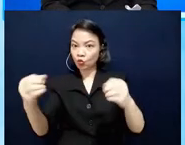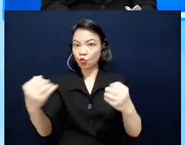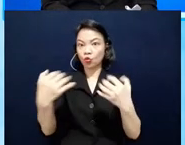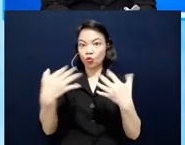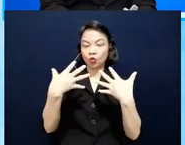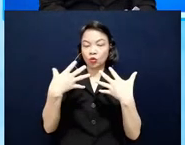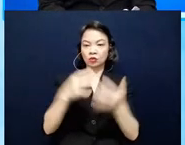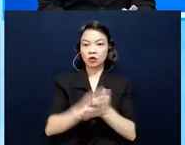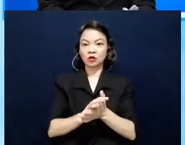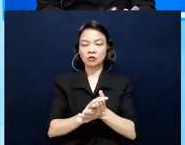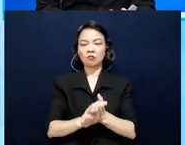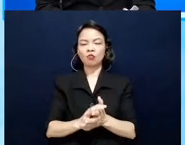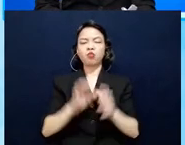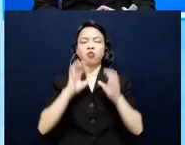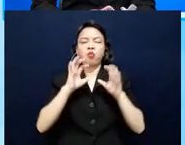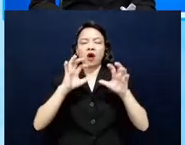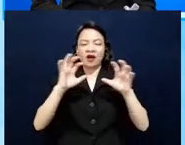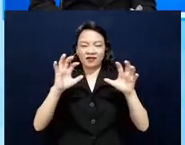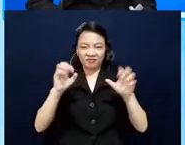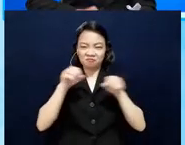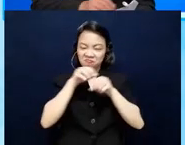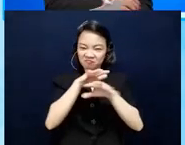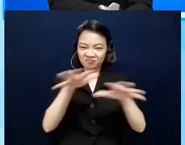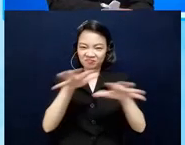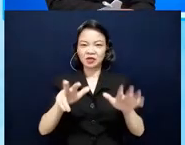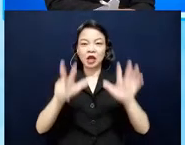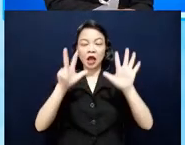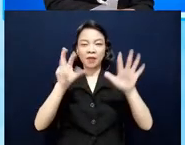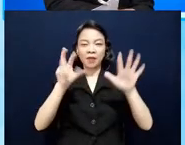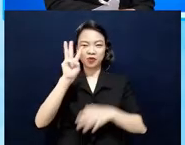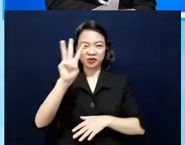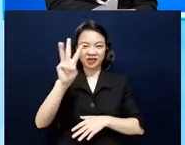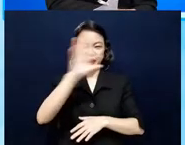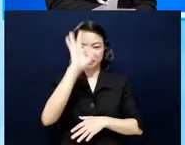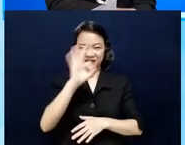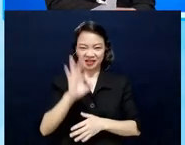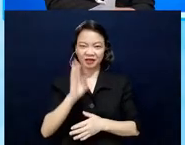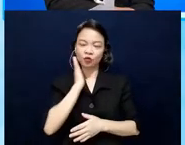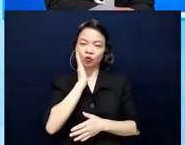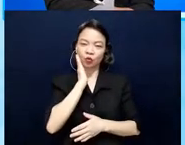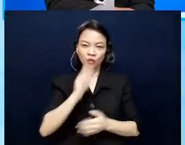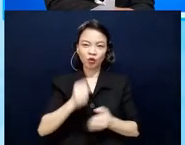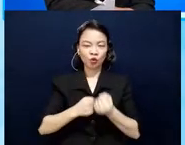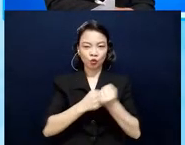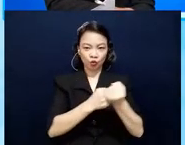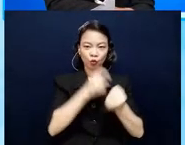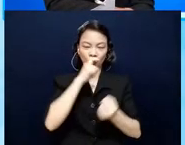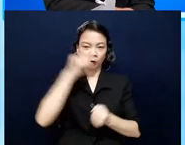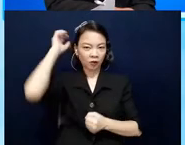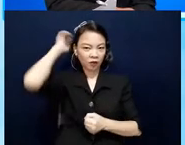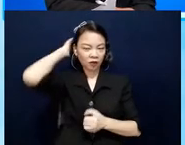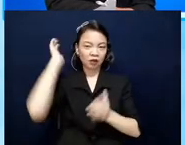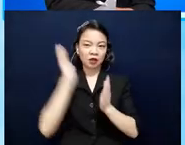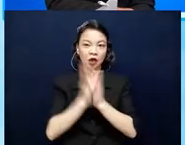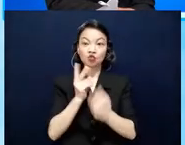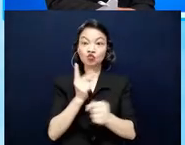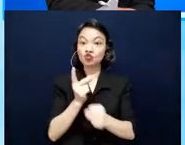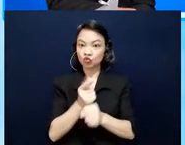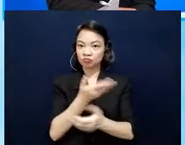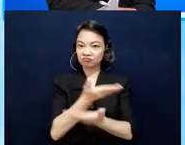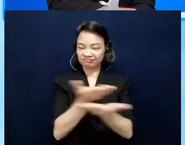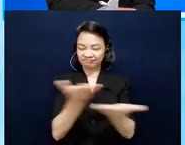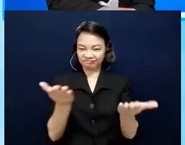sangat besar. Dan kemudian 83% kaum muda merasa didukung oleh orang tua dan guru mereka terkait